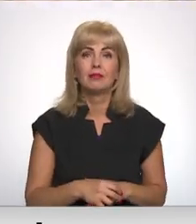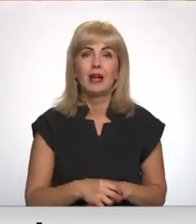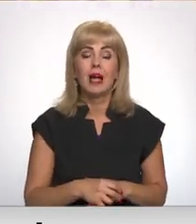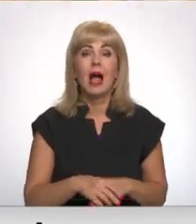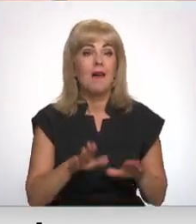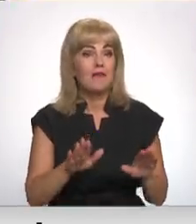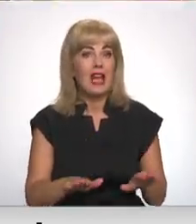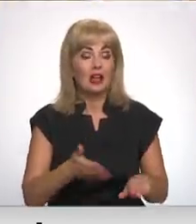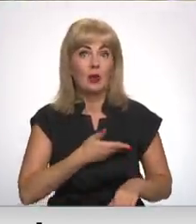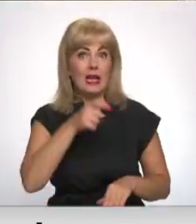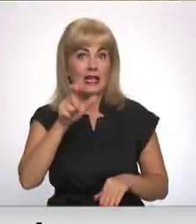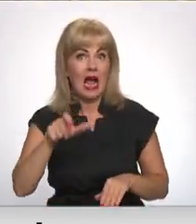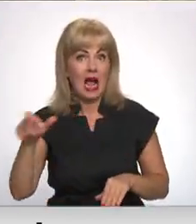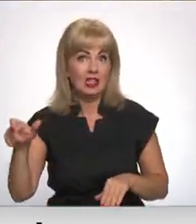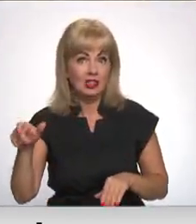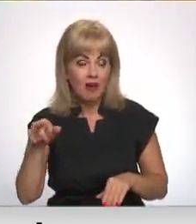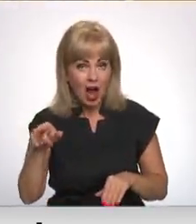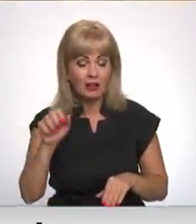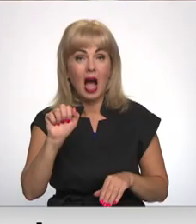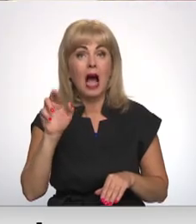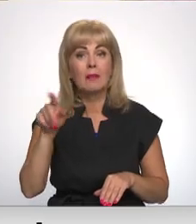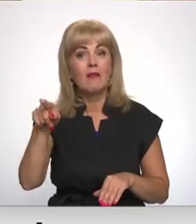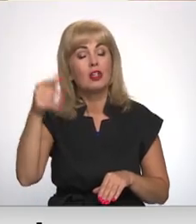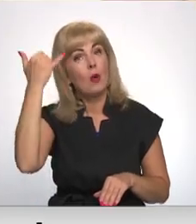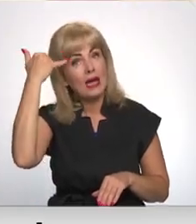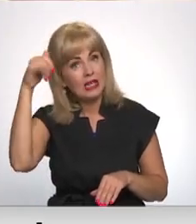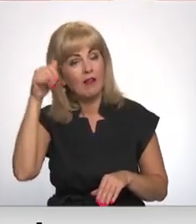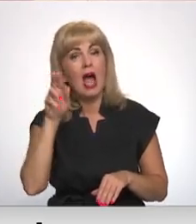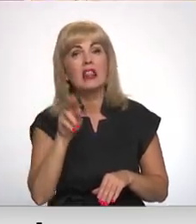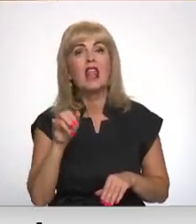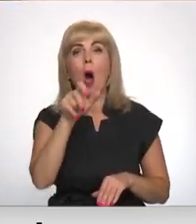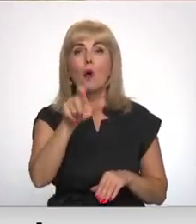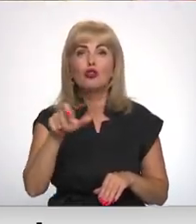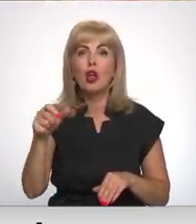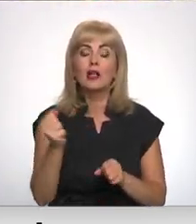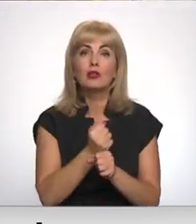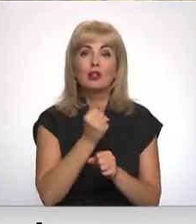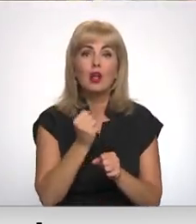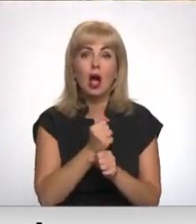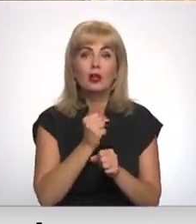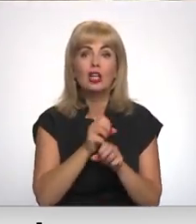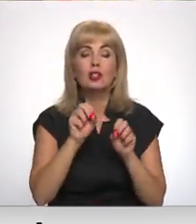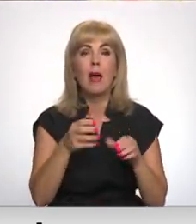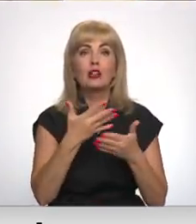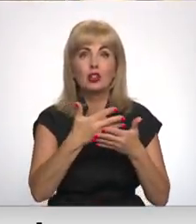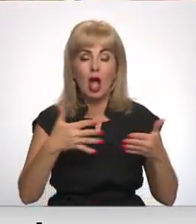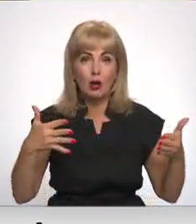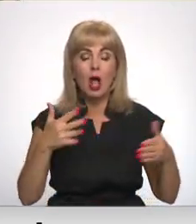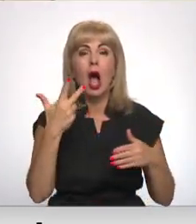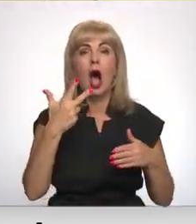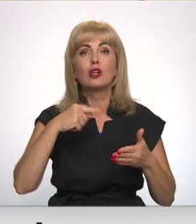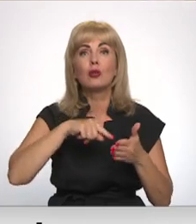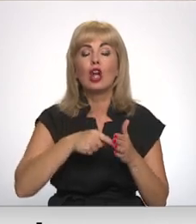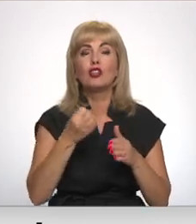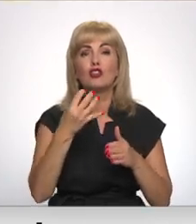Pēc vietējā iedzīvotāja Armīna Senkāna iniciatīvas naukšēnieši sataisījuši arī kamuflāžas tīklu 8 x